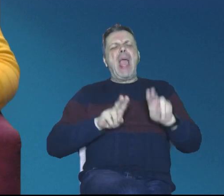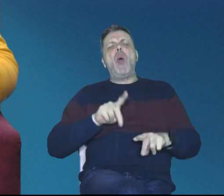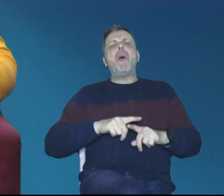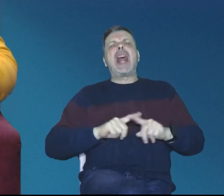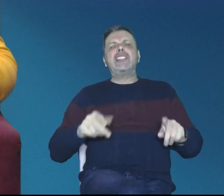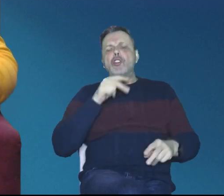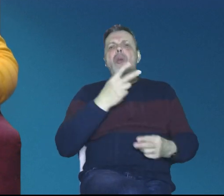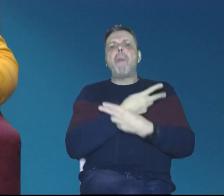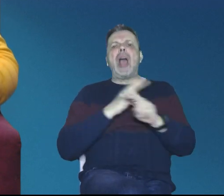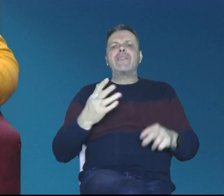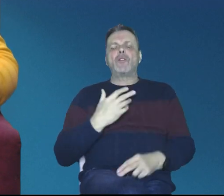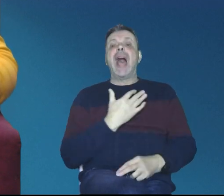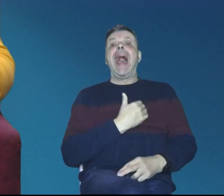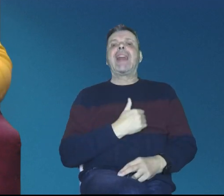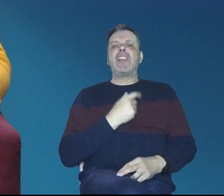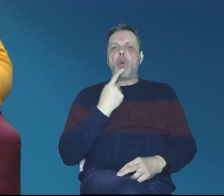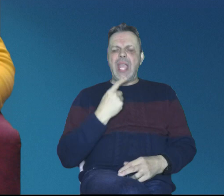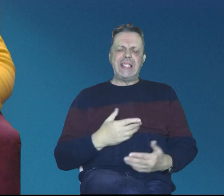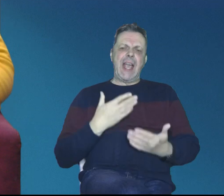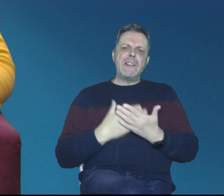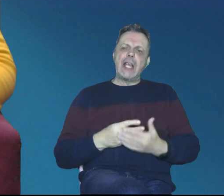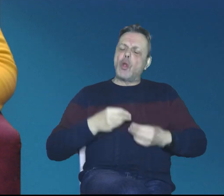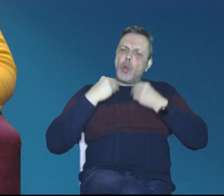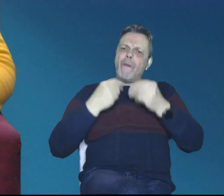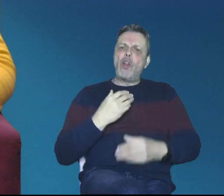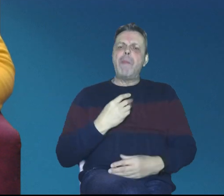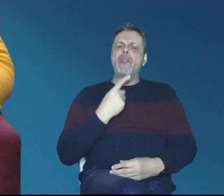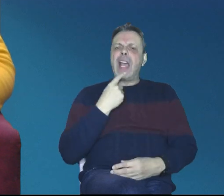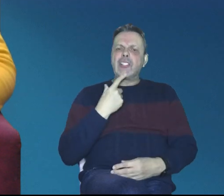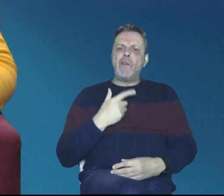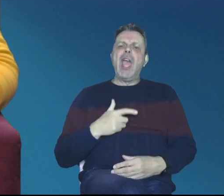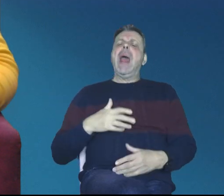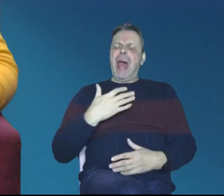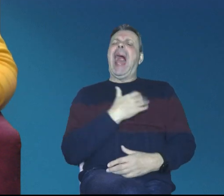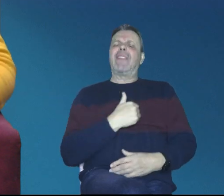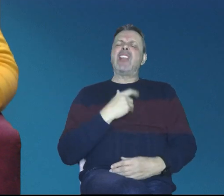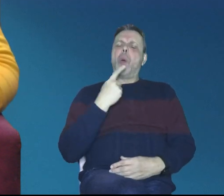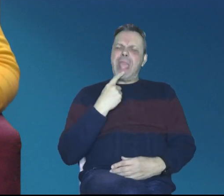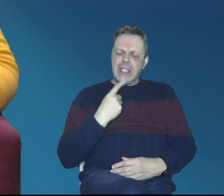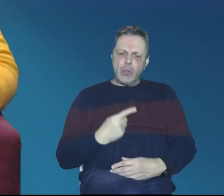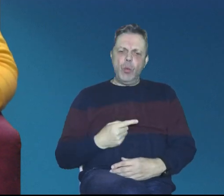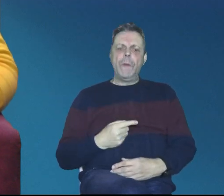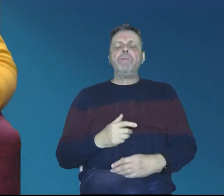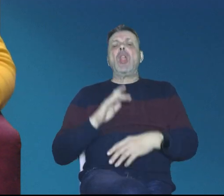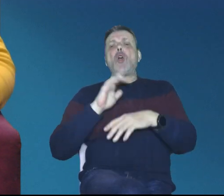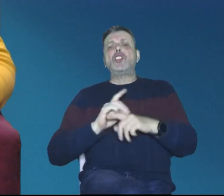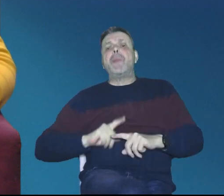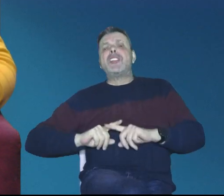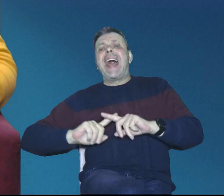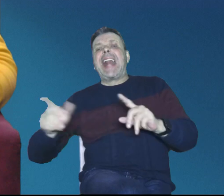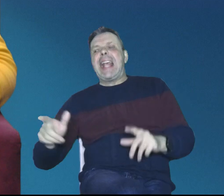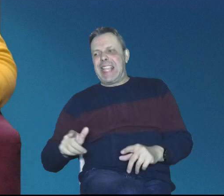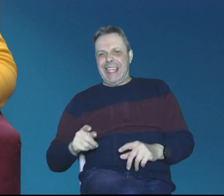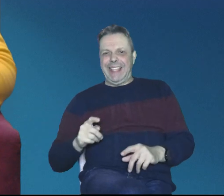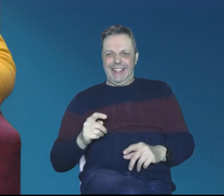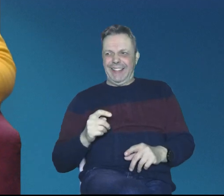njegujemo različitost i bogatstvo hrvatskog jezika, zato što izgovaramo tekstove na standardnom hrvatskom jeziku,